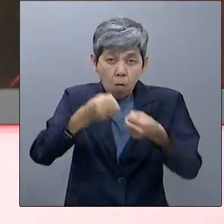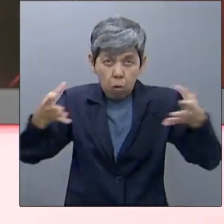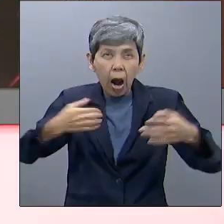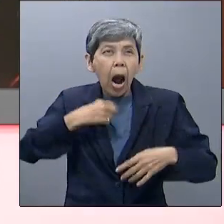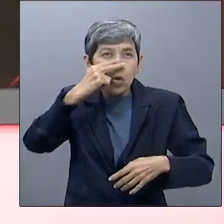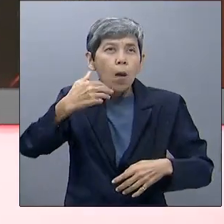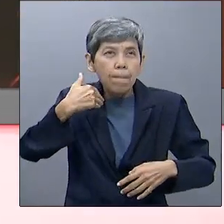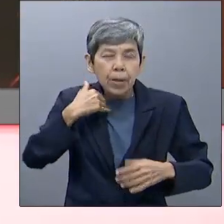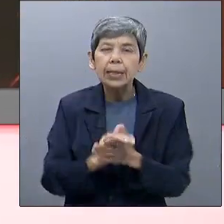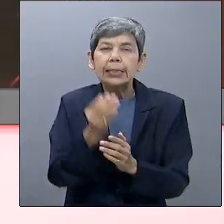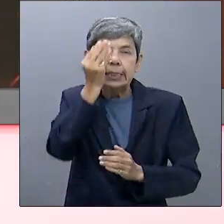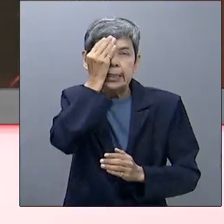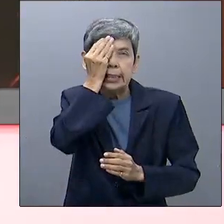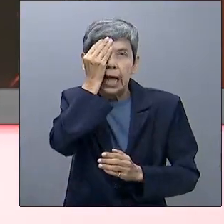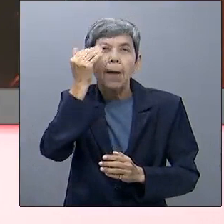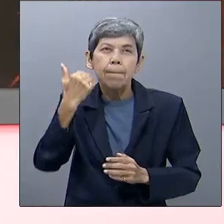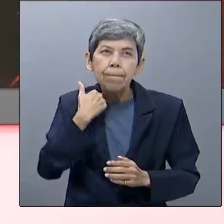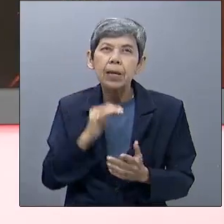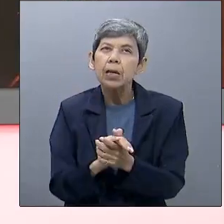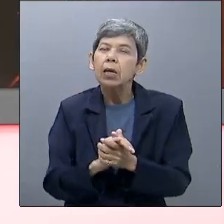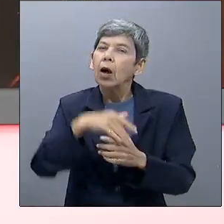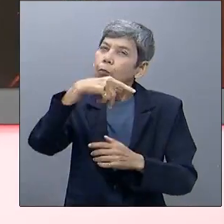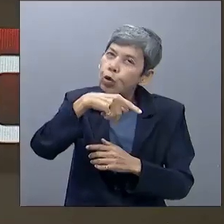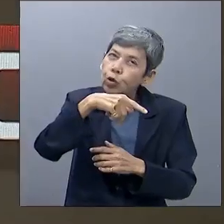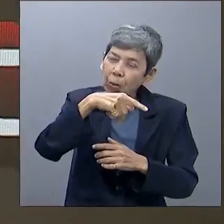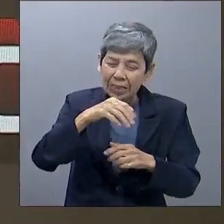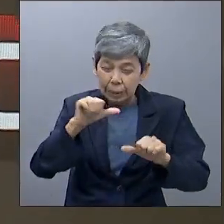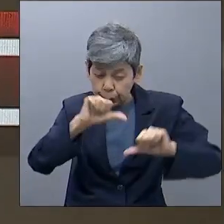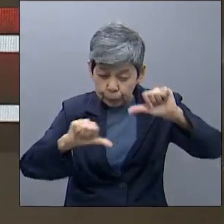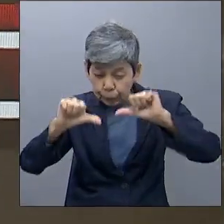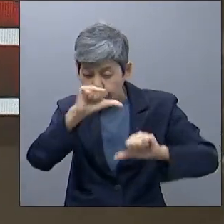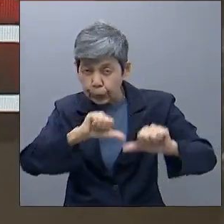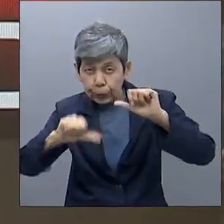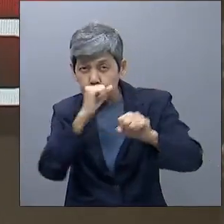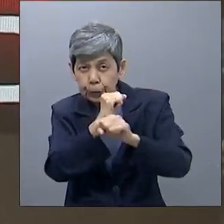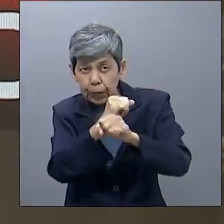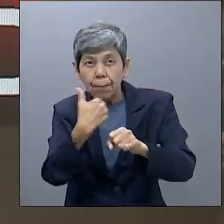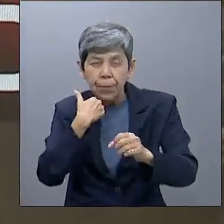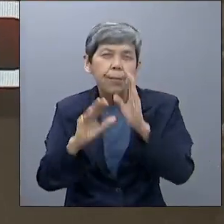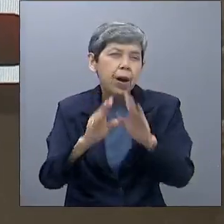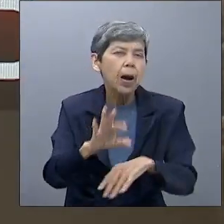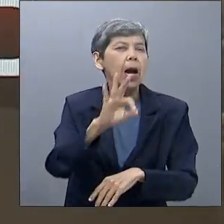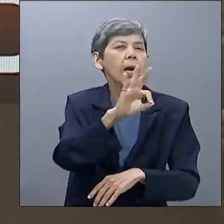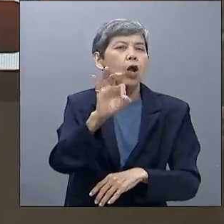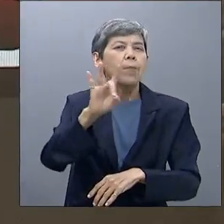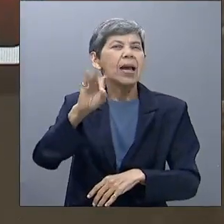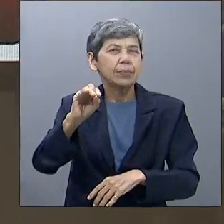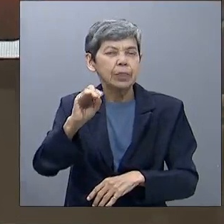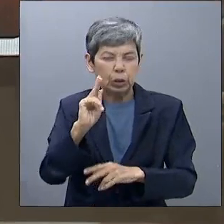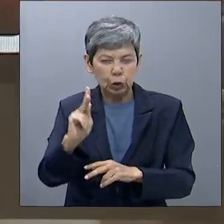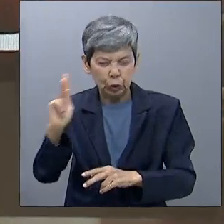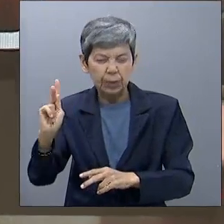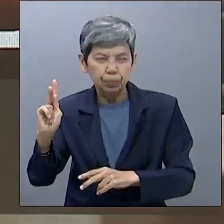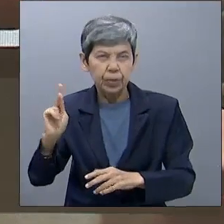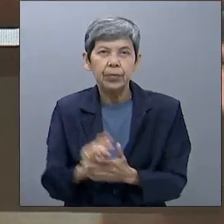ประมาณไว้ด้วยว่าอิสราเอลน่าจะมีพลูโตเนียมเกรดที่ใช้ในการผลิตอาวุธอยู่ในคลังเนี่ยประมาณ 980กกด้วย